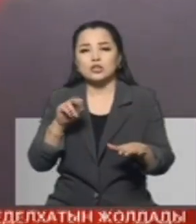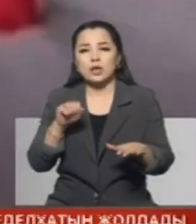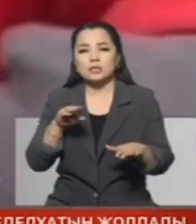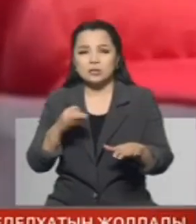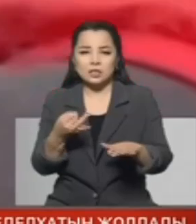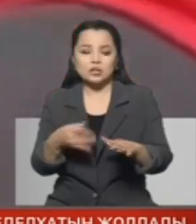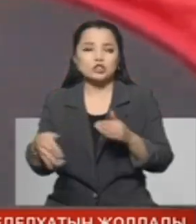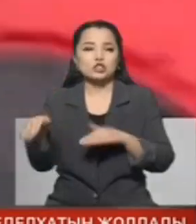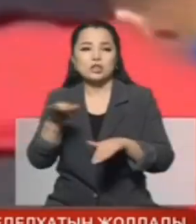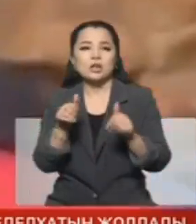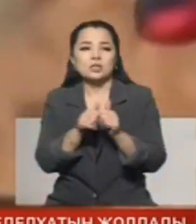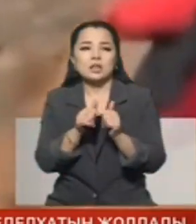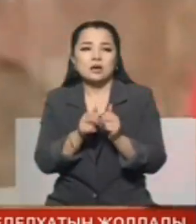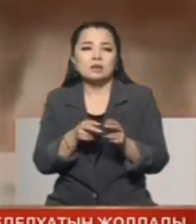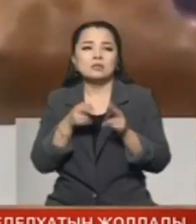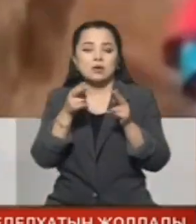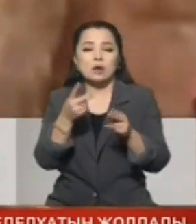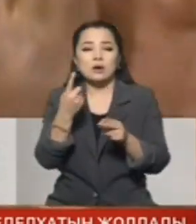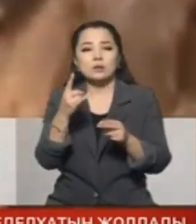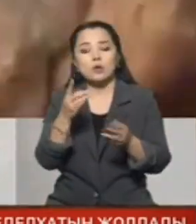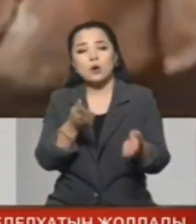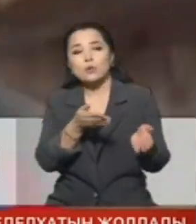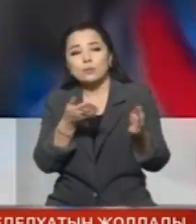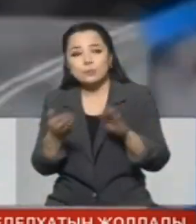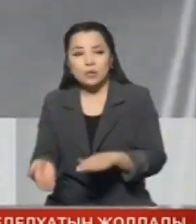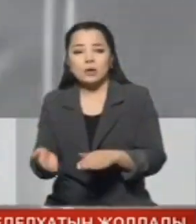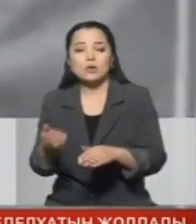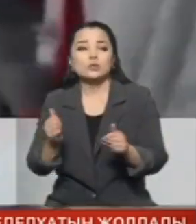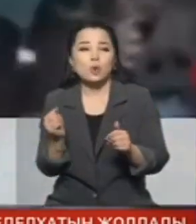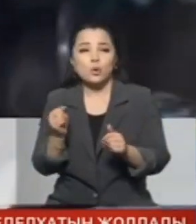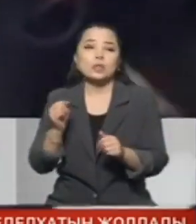шыңына беттеген. Олардың бірі құлап кеткенде қасындағы достары